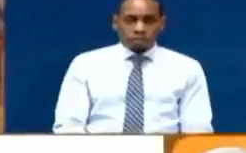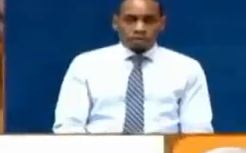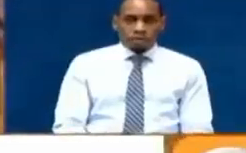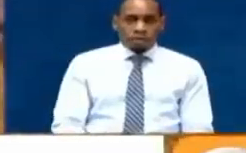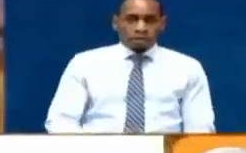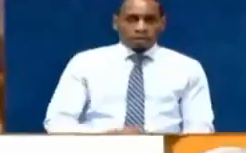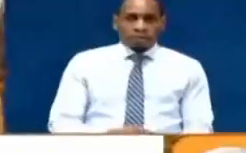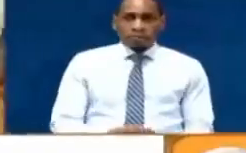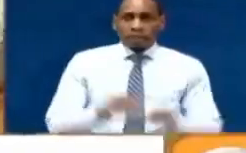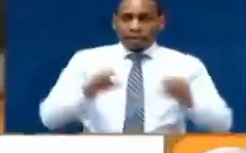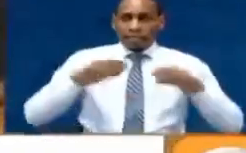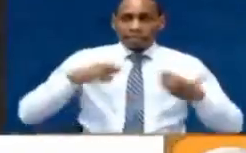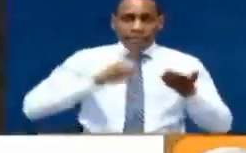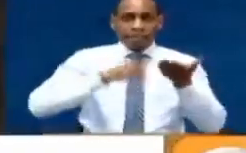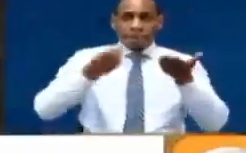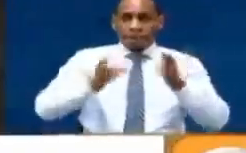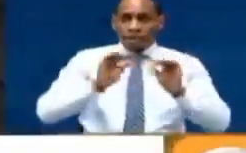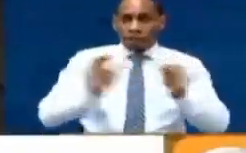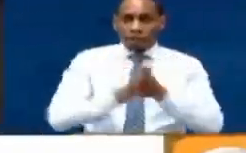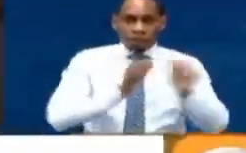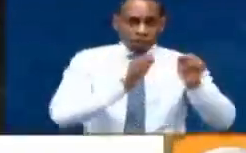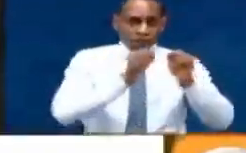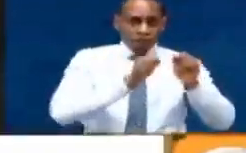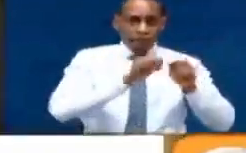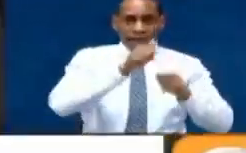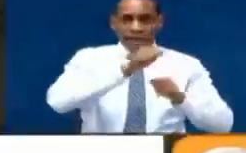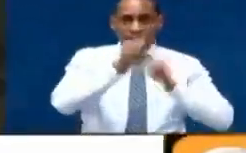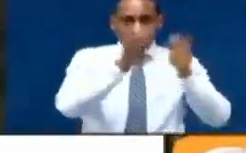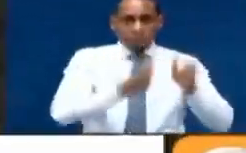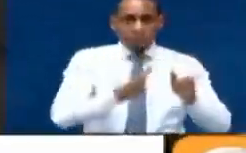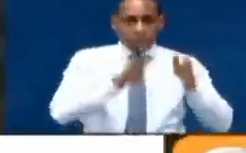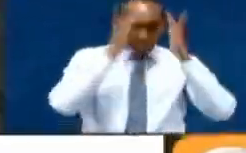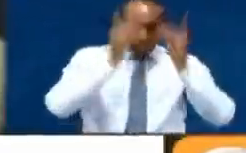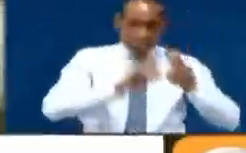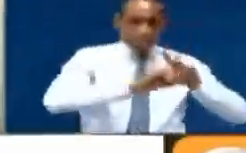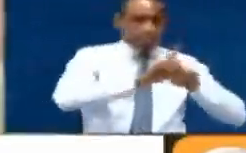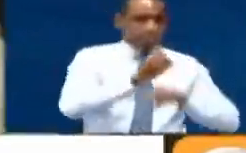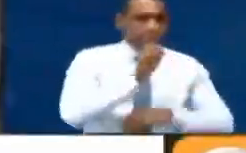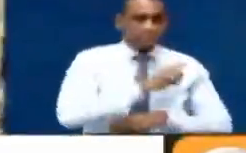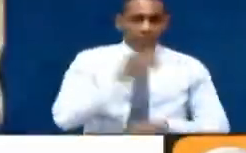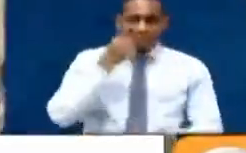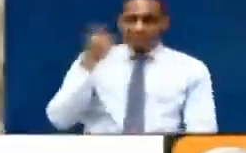aliyepigwa asikubali kushindwa, mpiganaji naye akaamua mguu ni ponye.